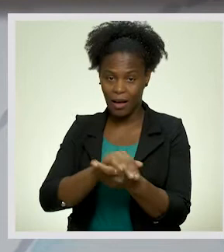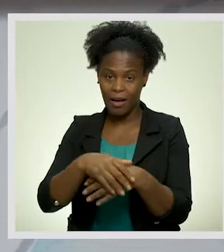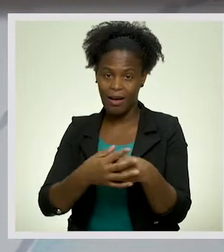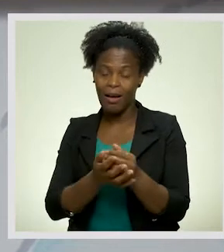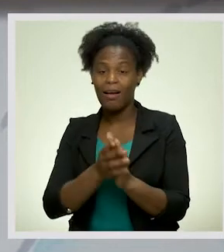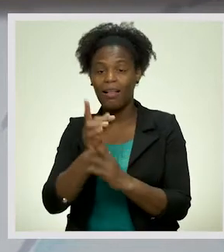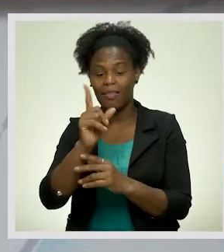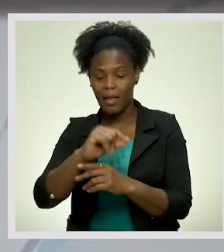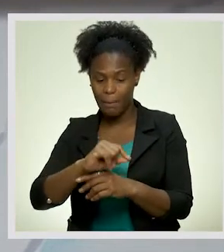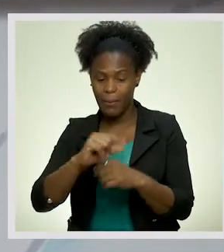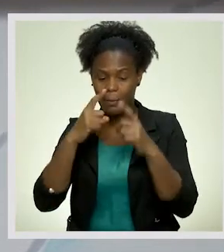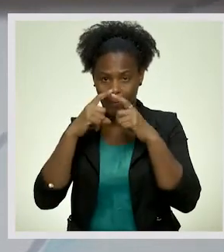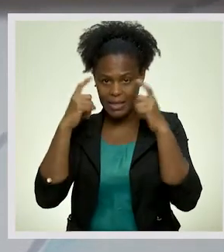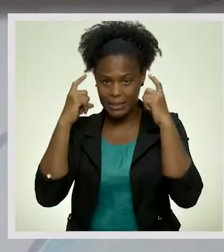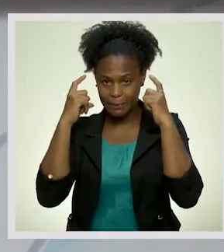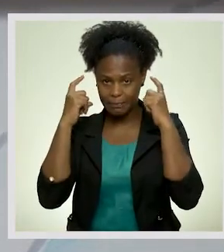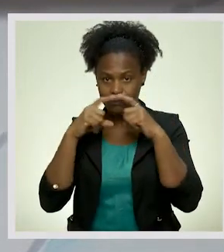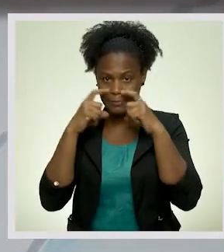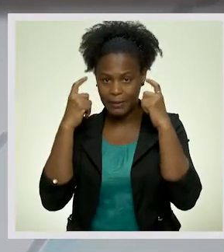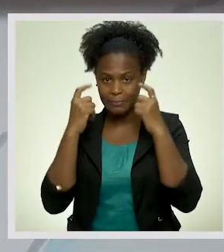aussi utiliser le masque.